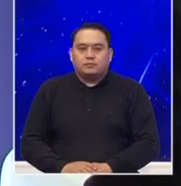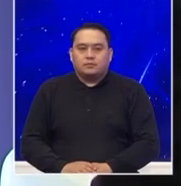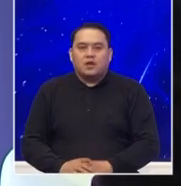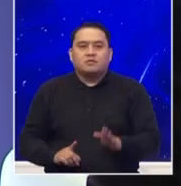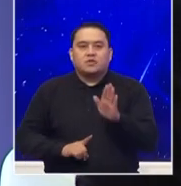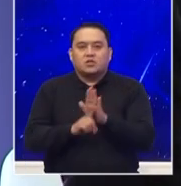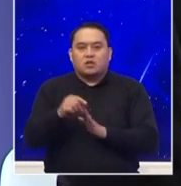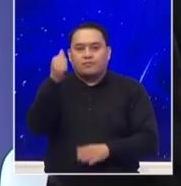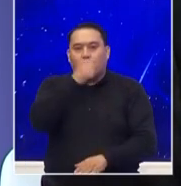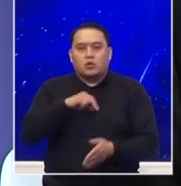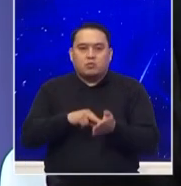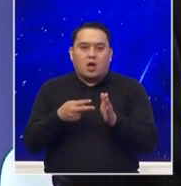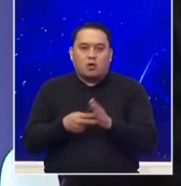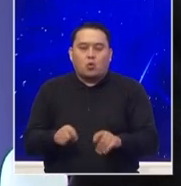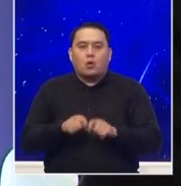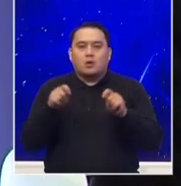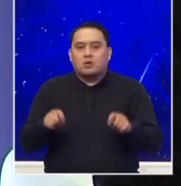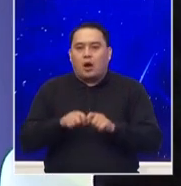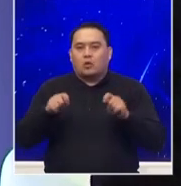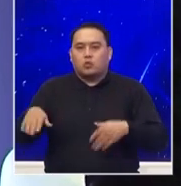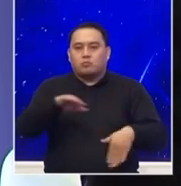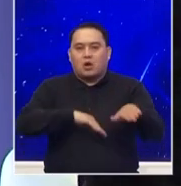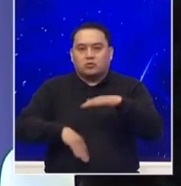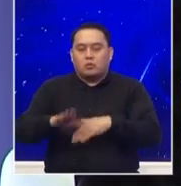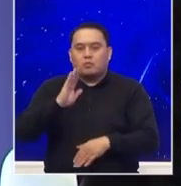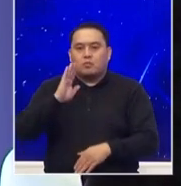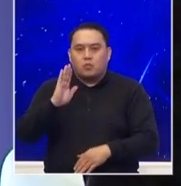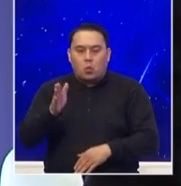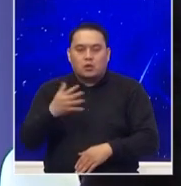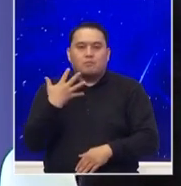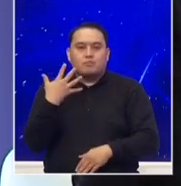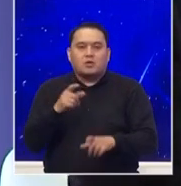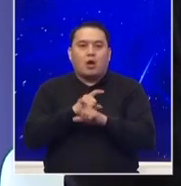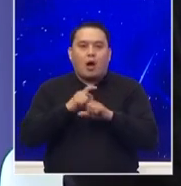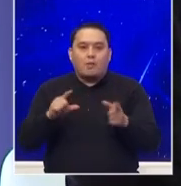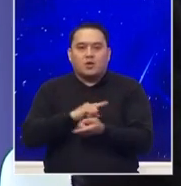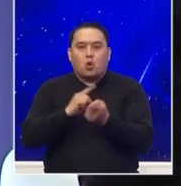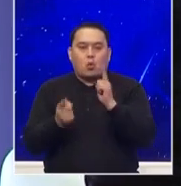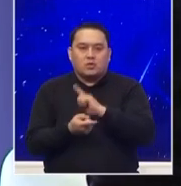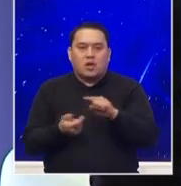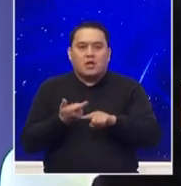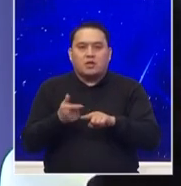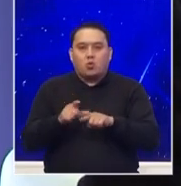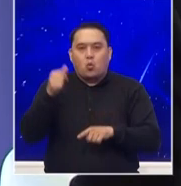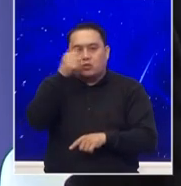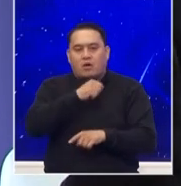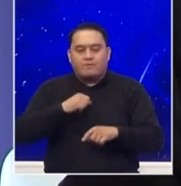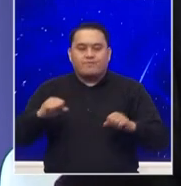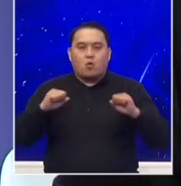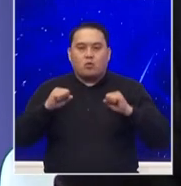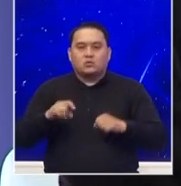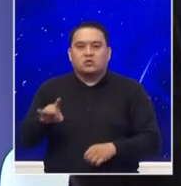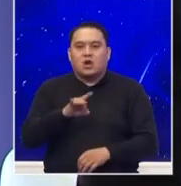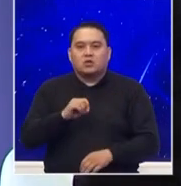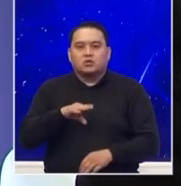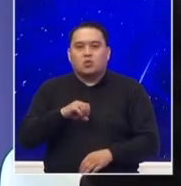Уже в начале этого года планируется открытие крытого плавательного бассейна. Еще 5 объектов, переходящие на этот год. Это ФОКи в селах